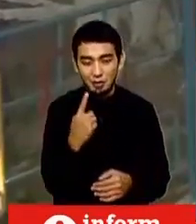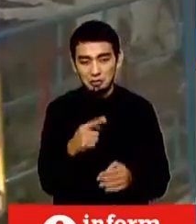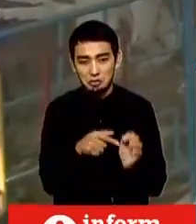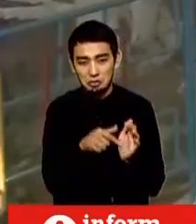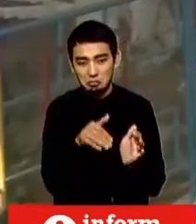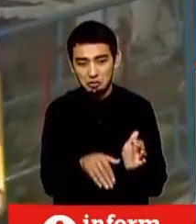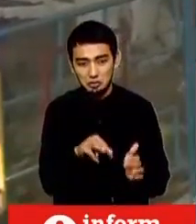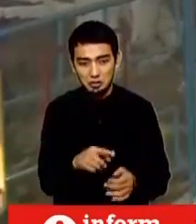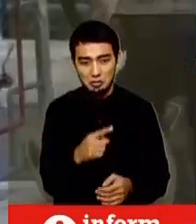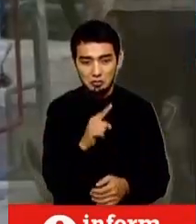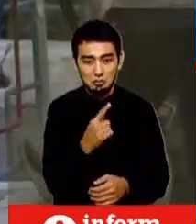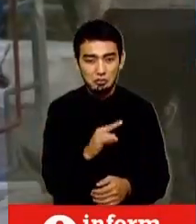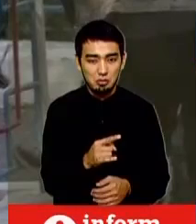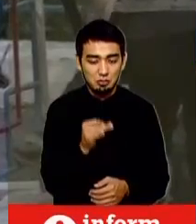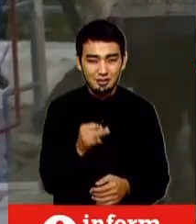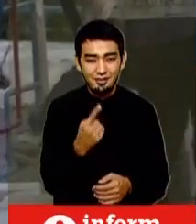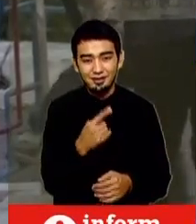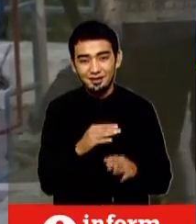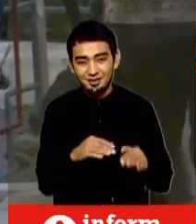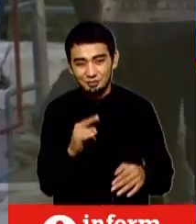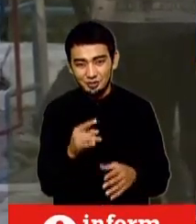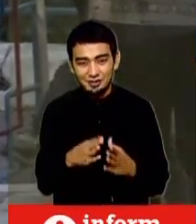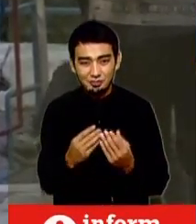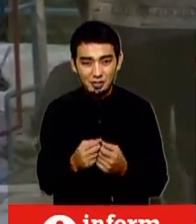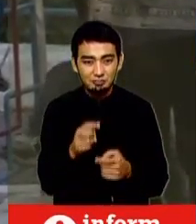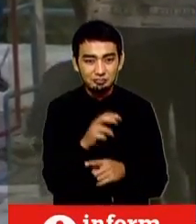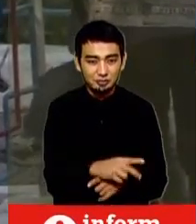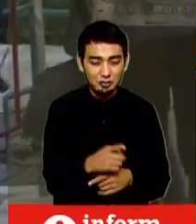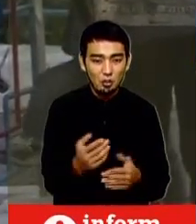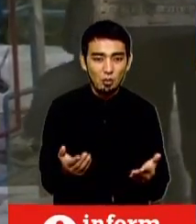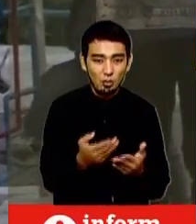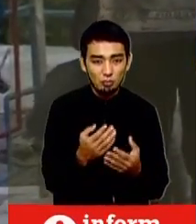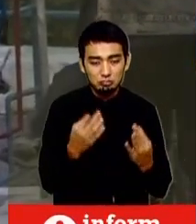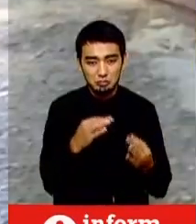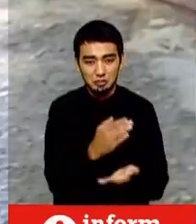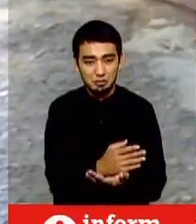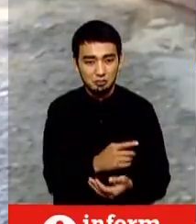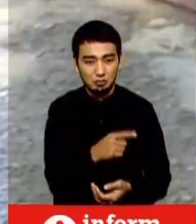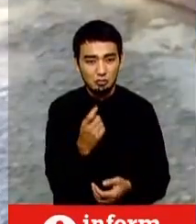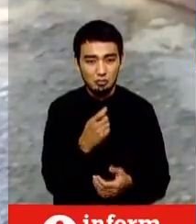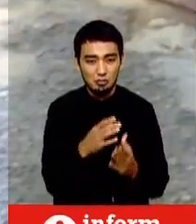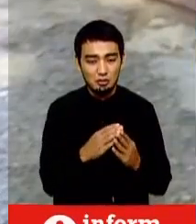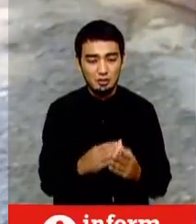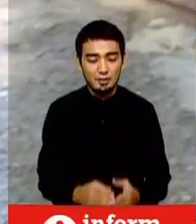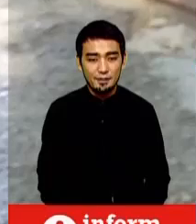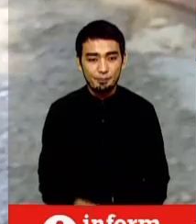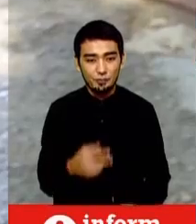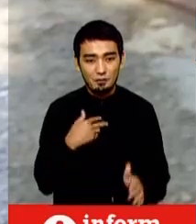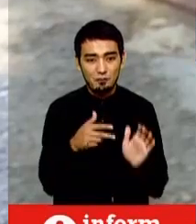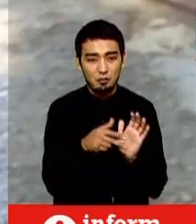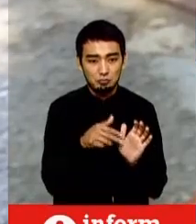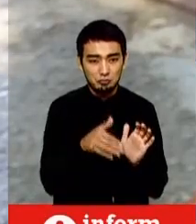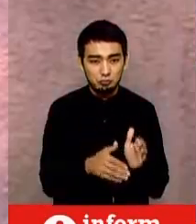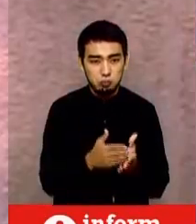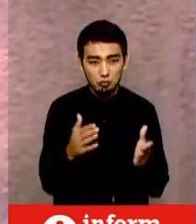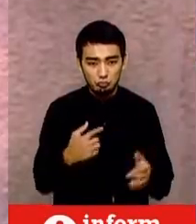қалпында сақтап тұр. Бір отбасыдан бақшаға барғандарға тіпті жеңілдікте қарастырылған дейді ата-аналар. Бізге мына 8 мыңнан асырғаны өте